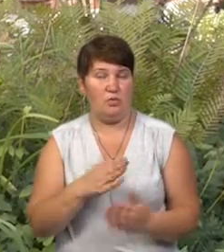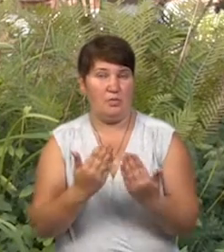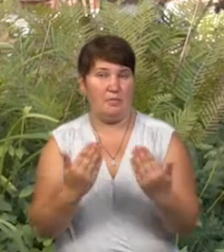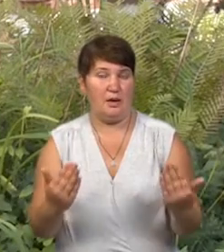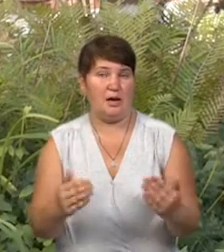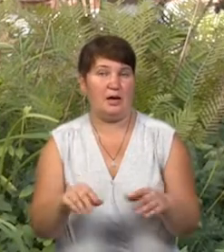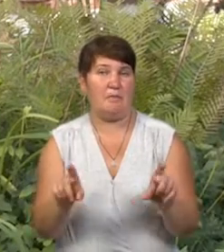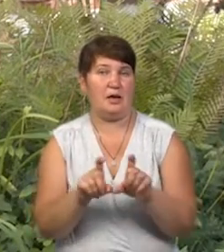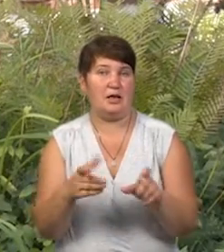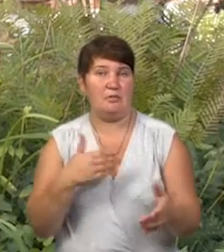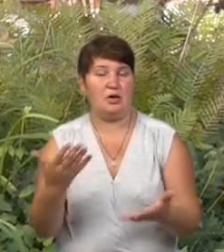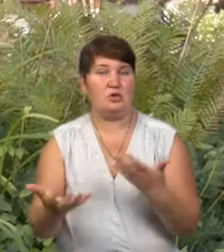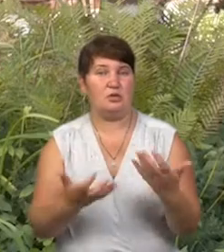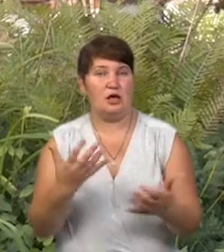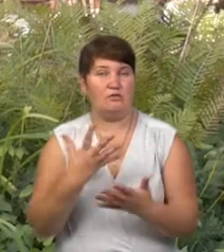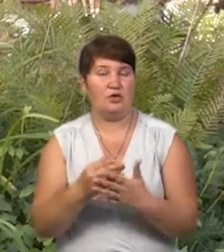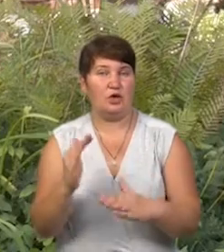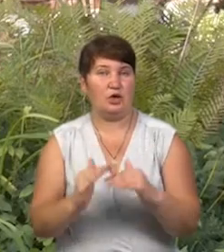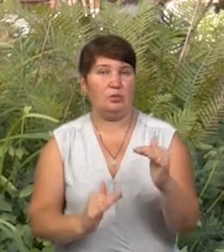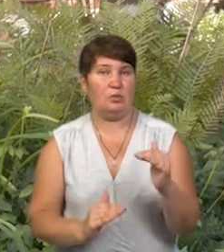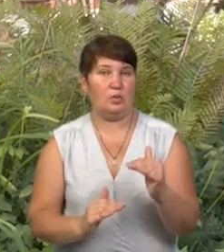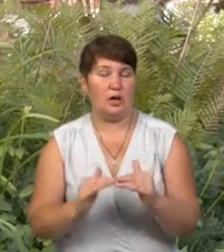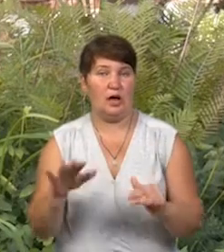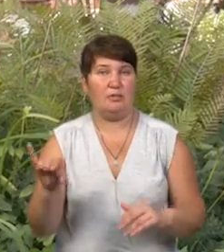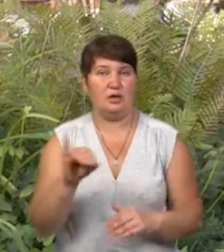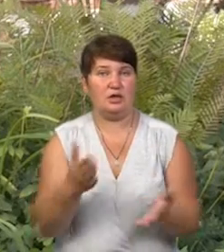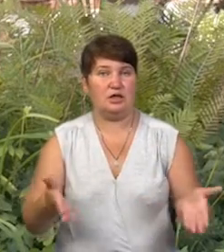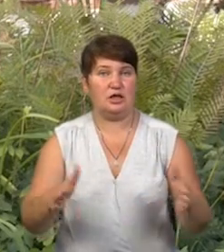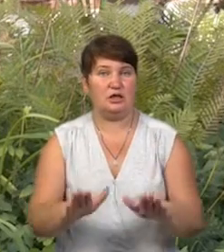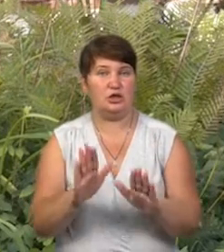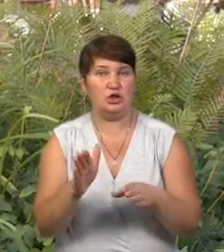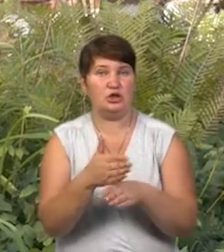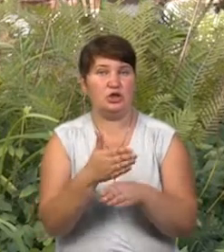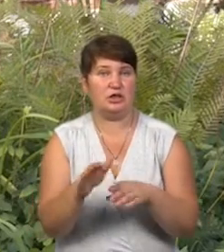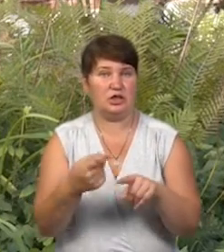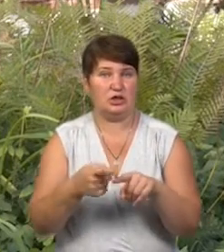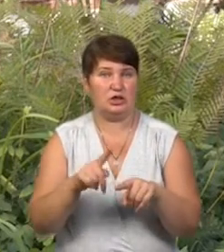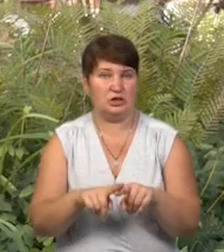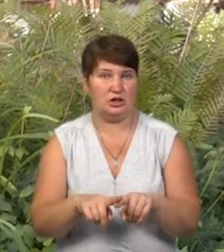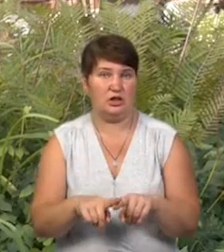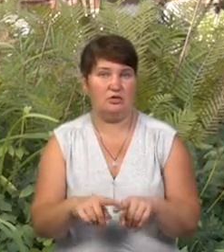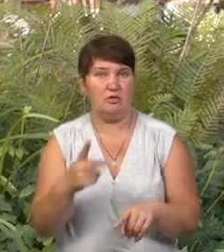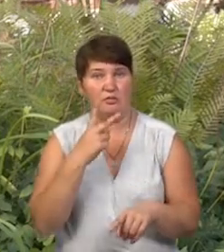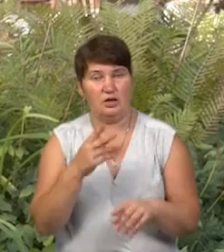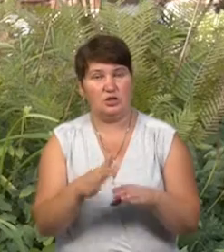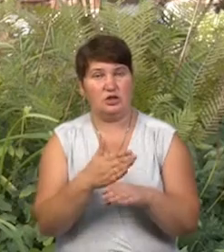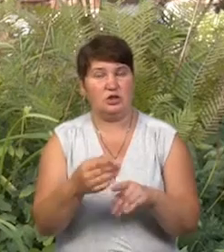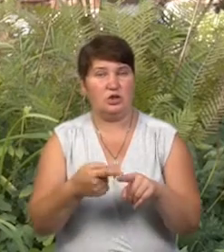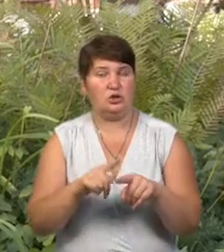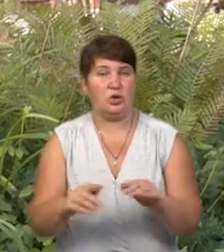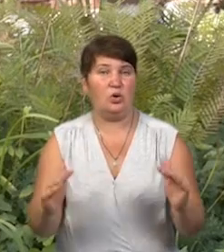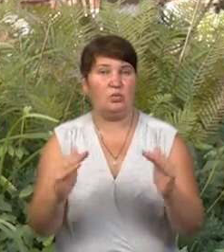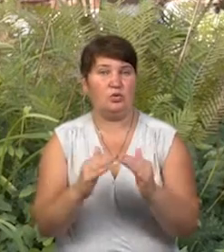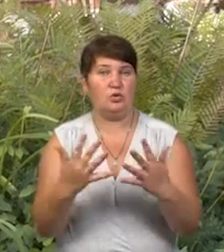ми розбирали своїми руками. І залишилась тільки частина цього. Як бачили ви, там частина цього будинку, вона